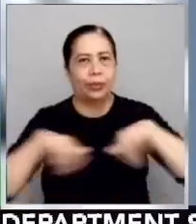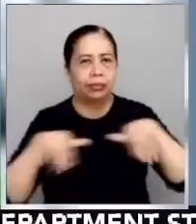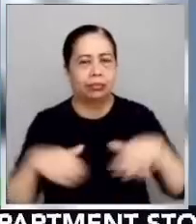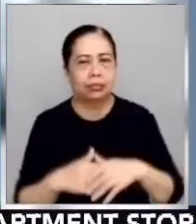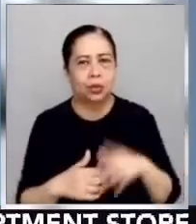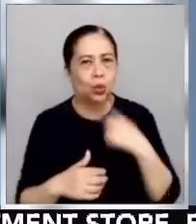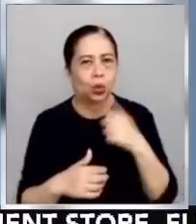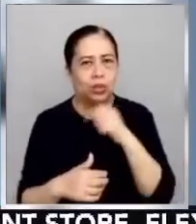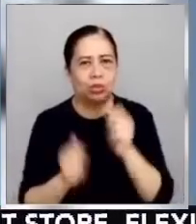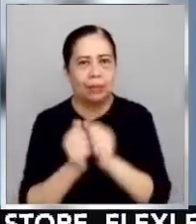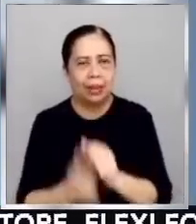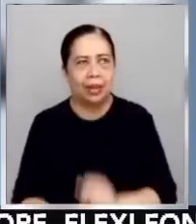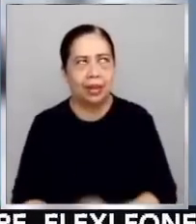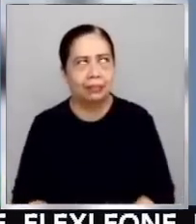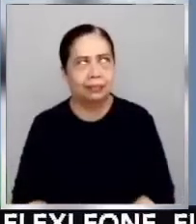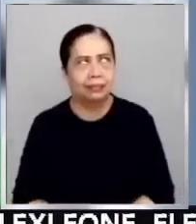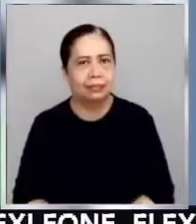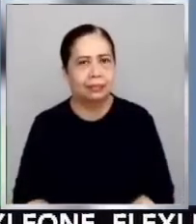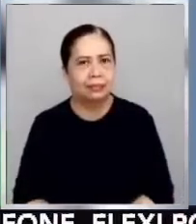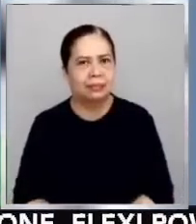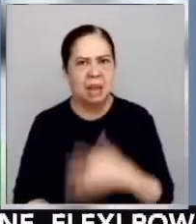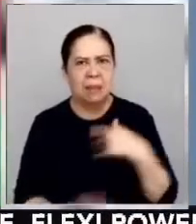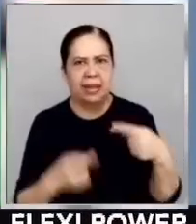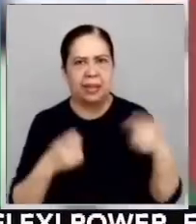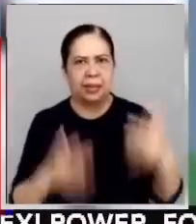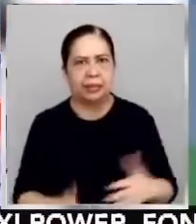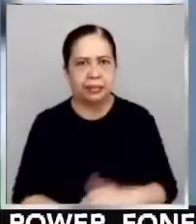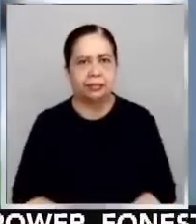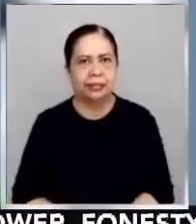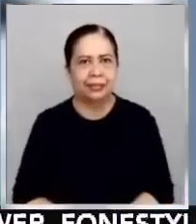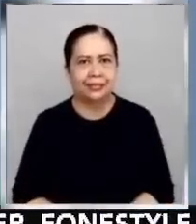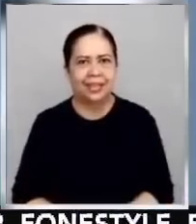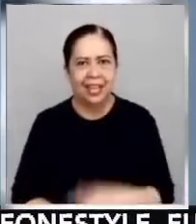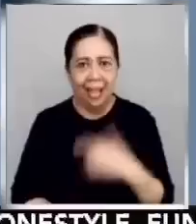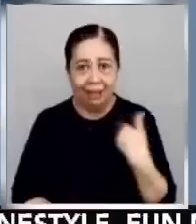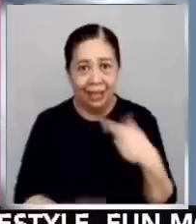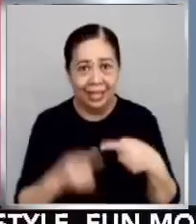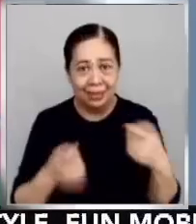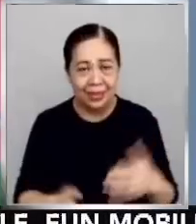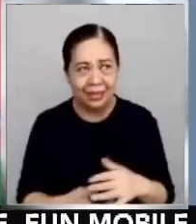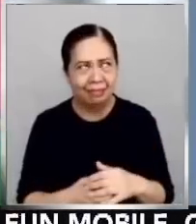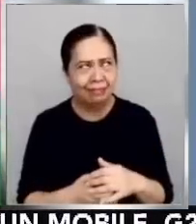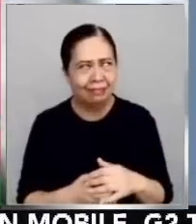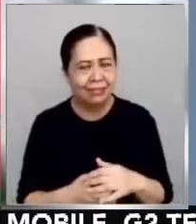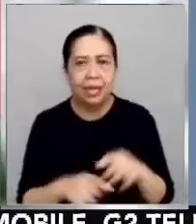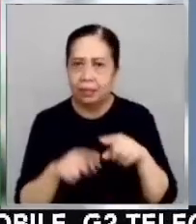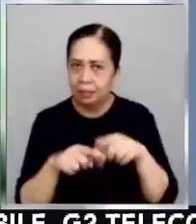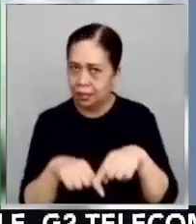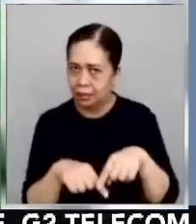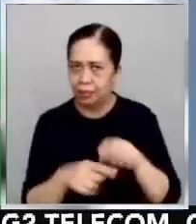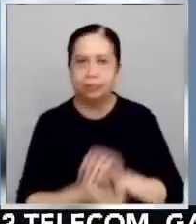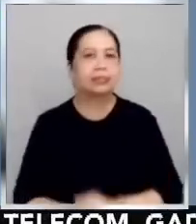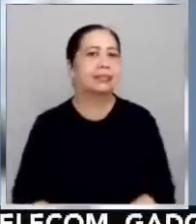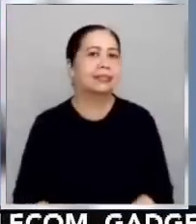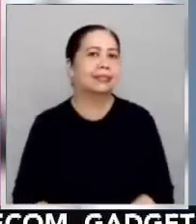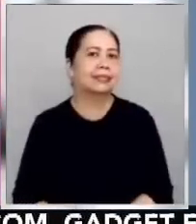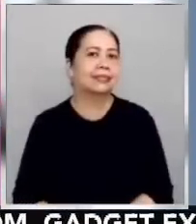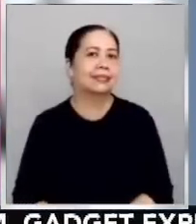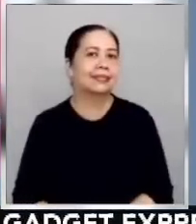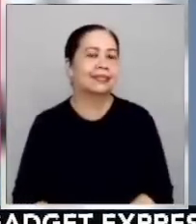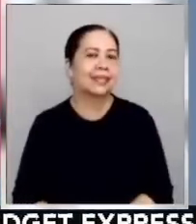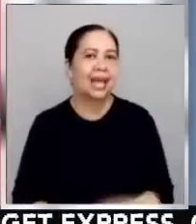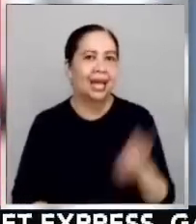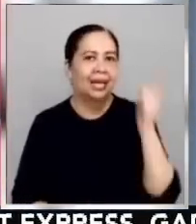isasama? Enemy ko. Sino enemy mo? Depende. Kala ko